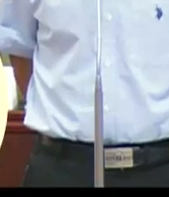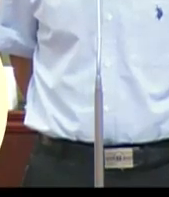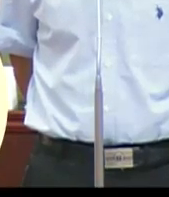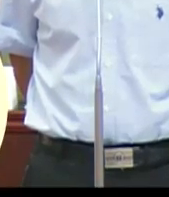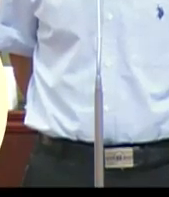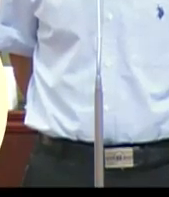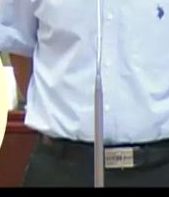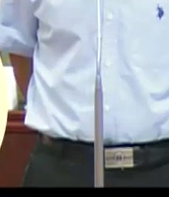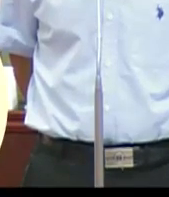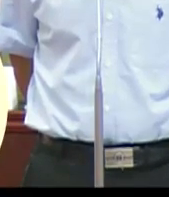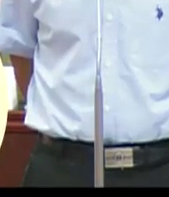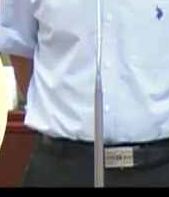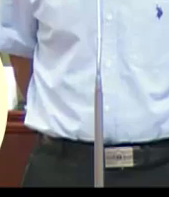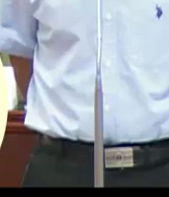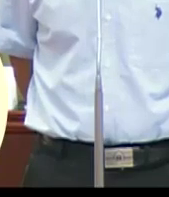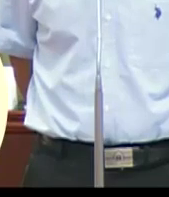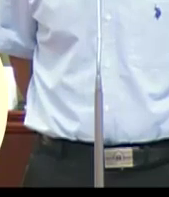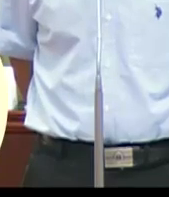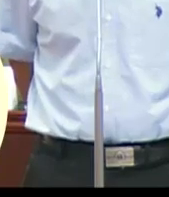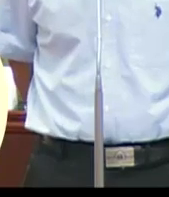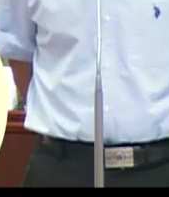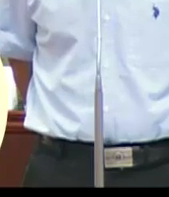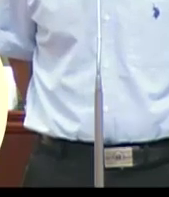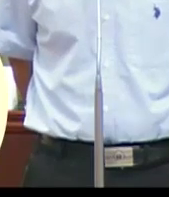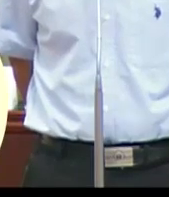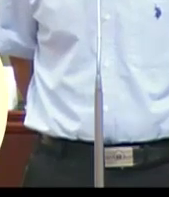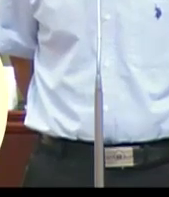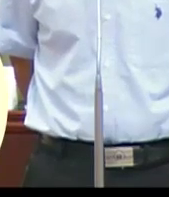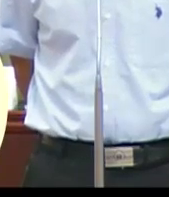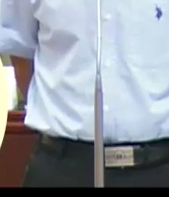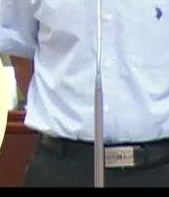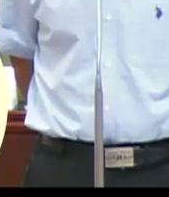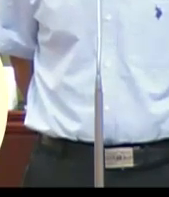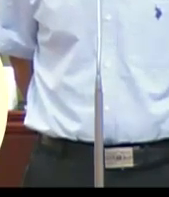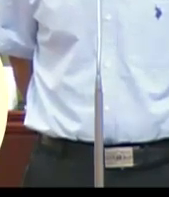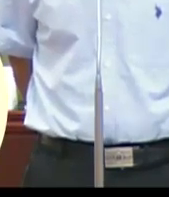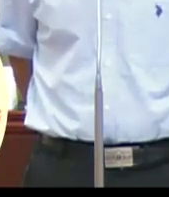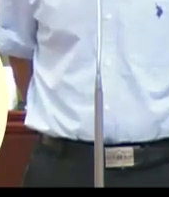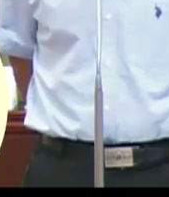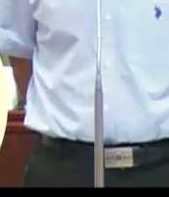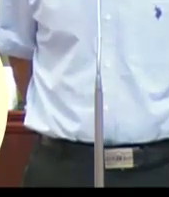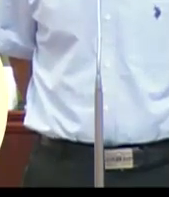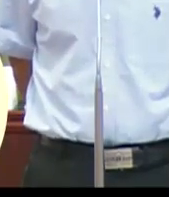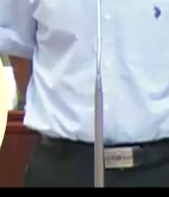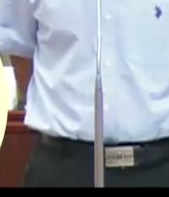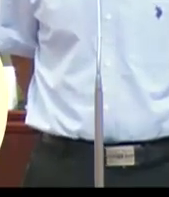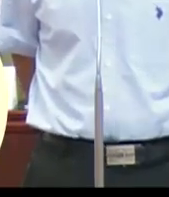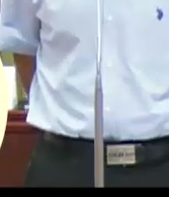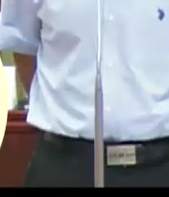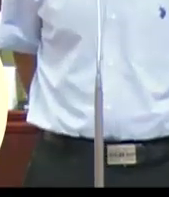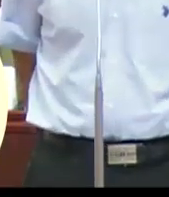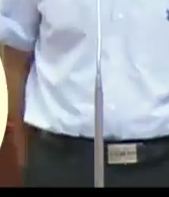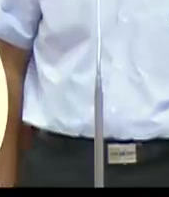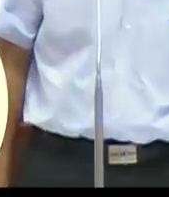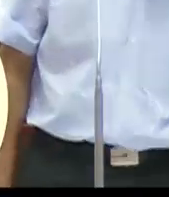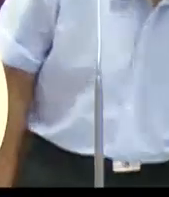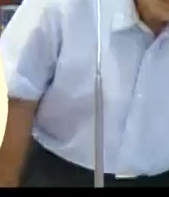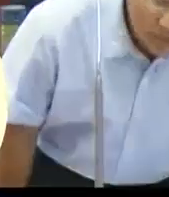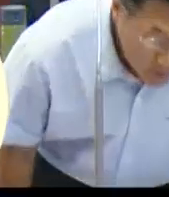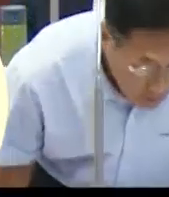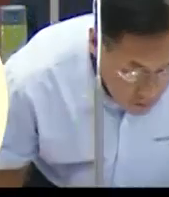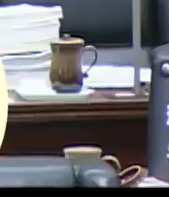他有噪音无啊？ 他这个部分不是 有没有就好了？ 没有， 没有，请坐